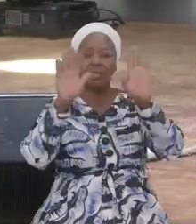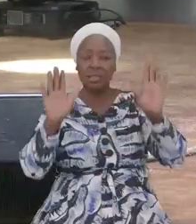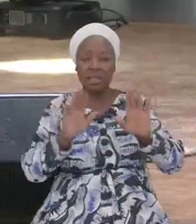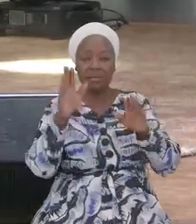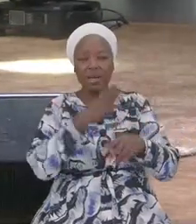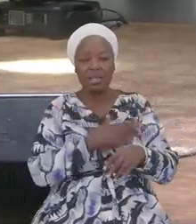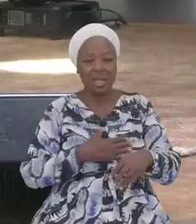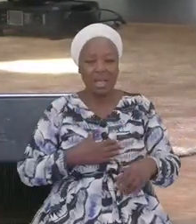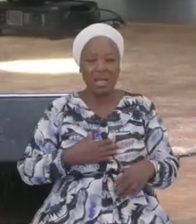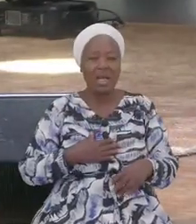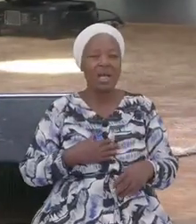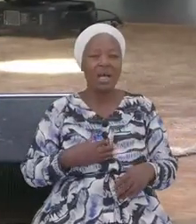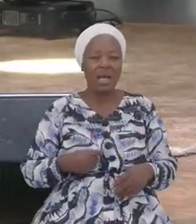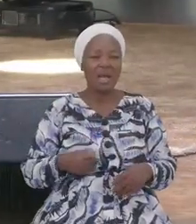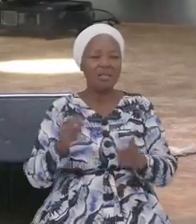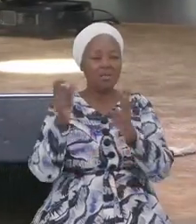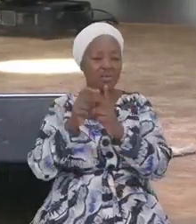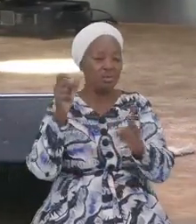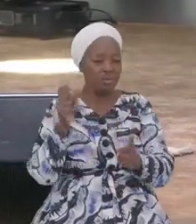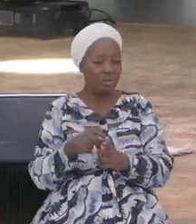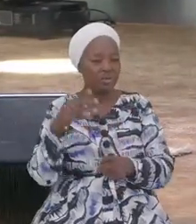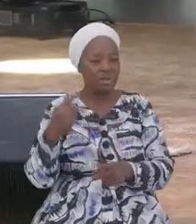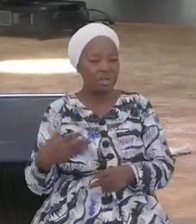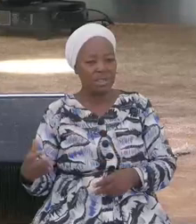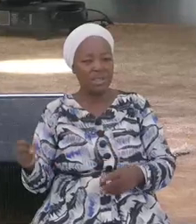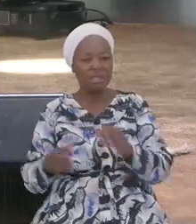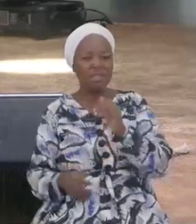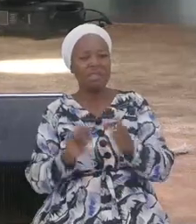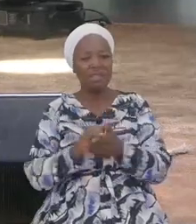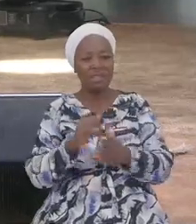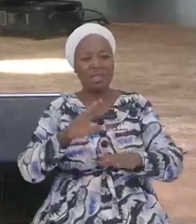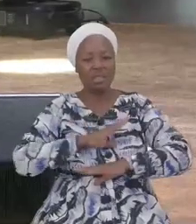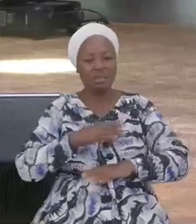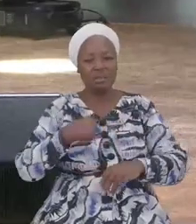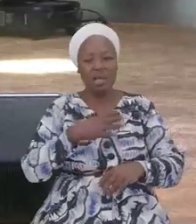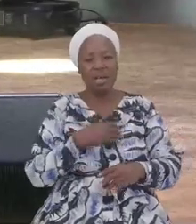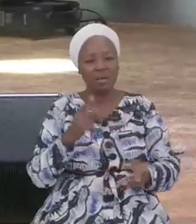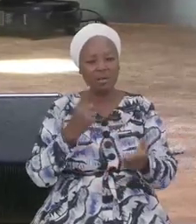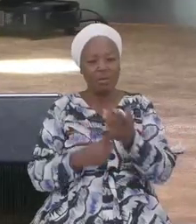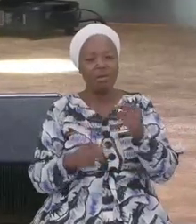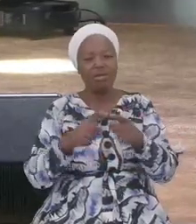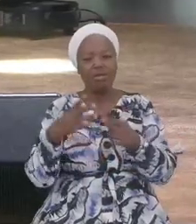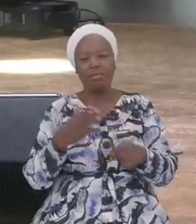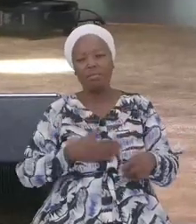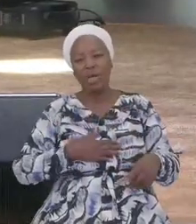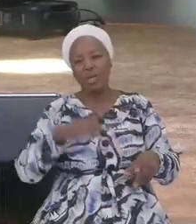qui choisiront ce qui m'est agréable. Et qui persévéreront dans mon alliance. Ensuite, il